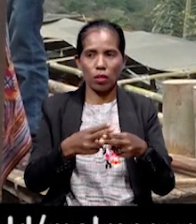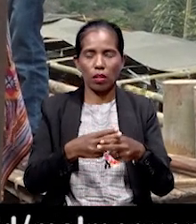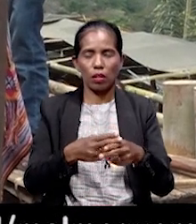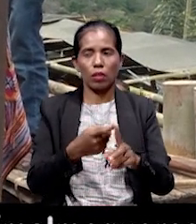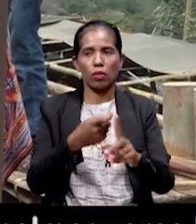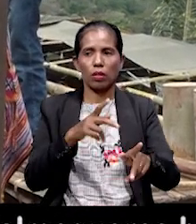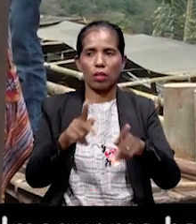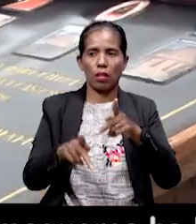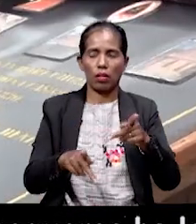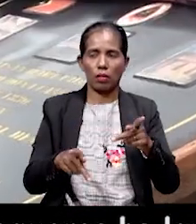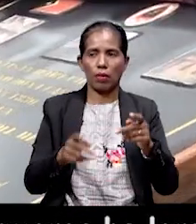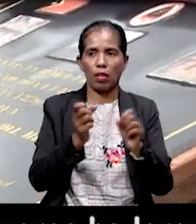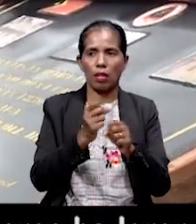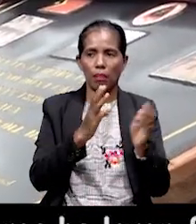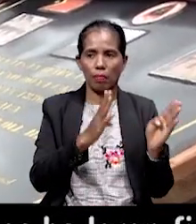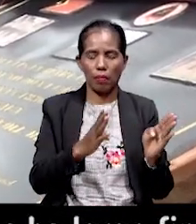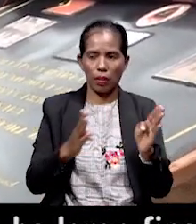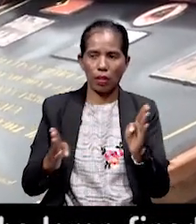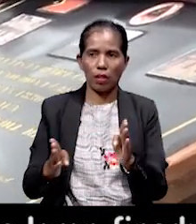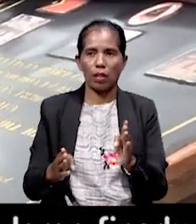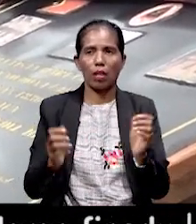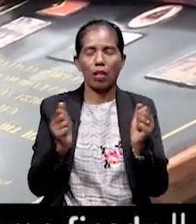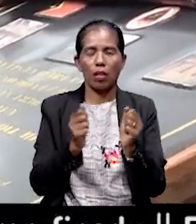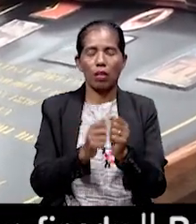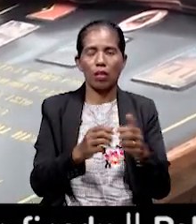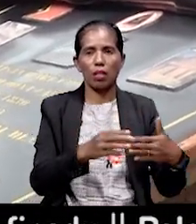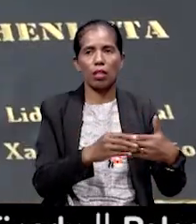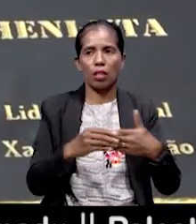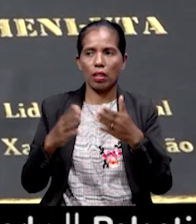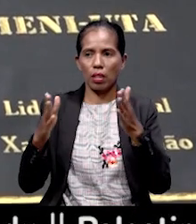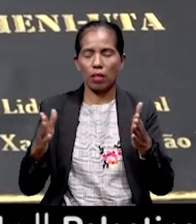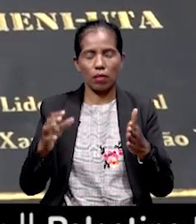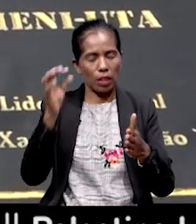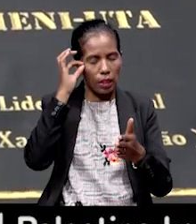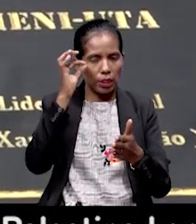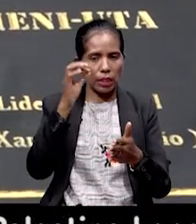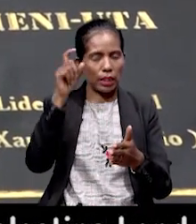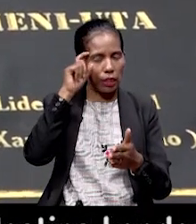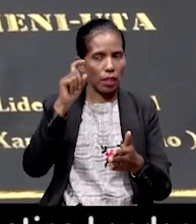Husi Uma-Lisan refere prepara a placa homos liderança nacional Sana Nugusmão,